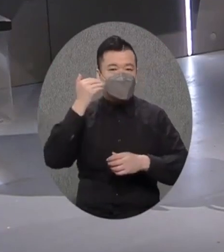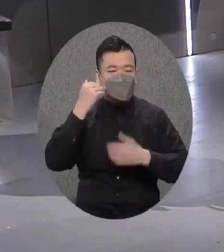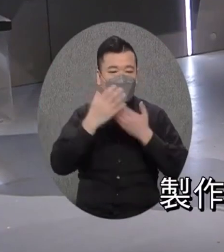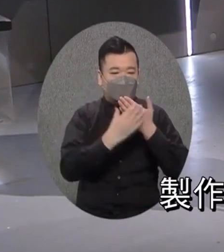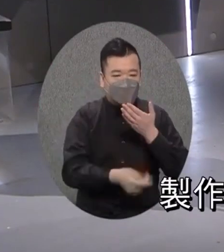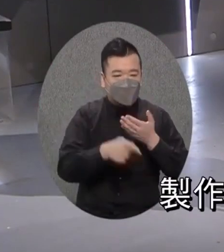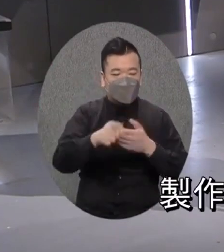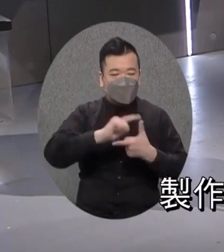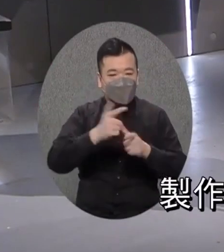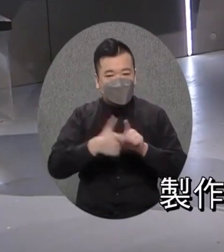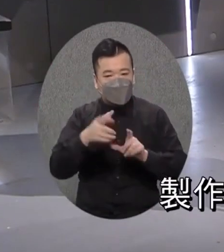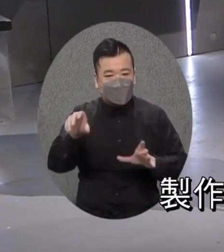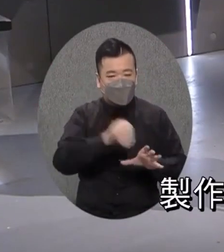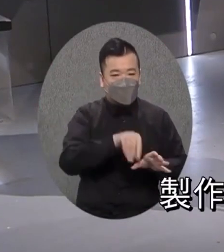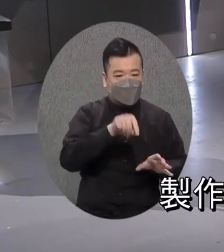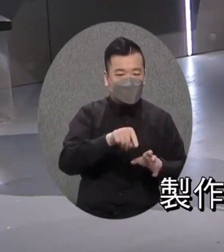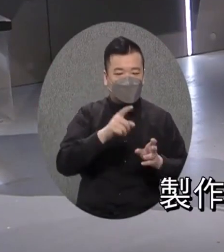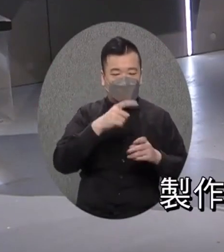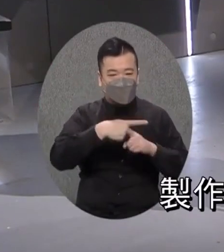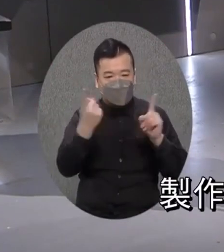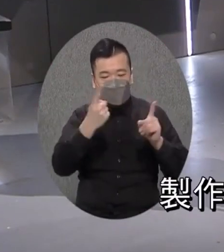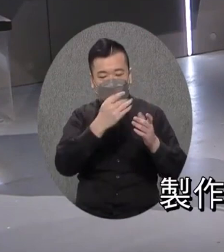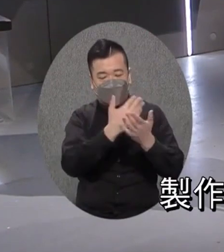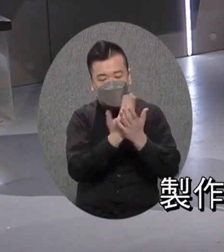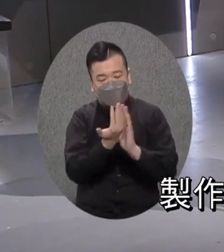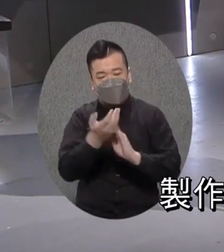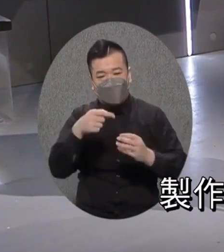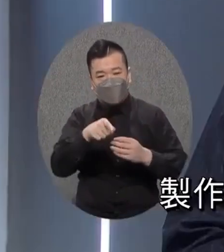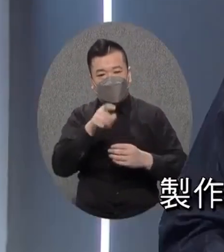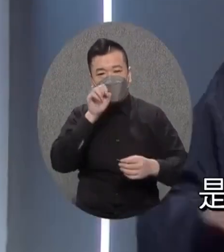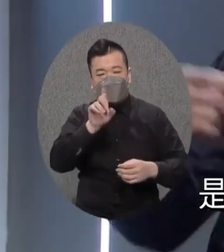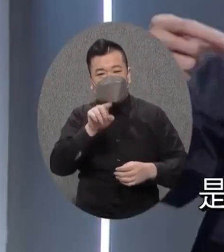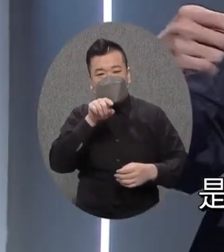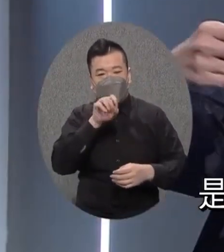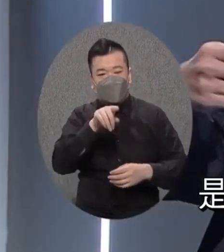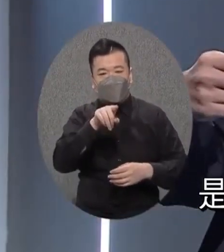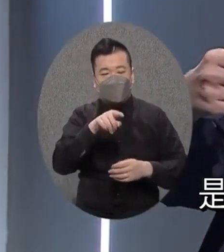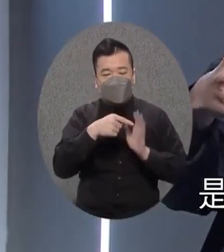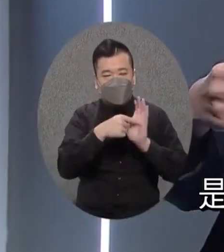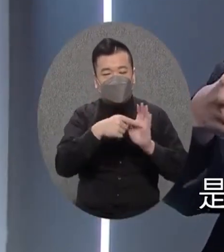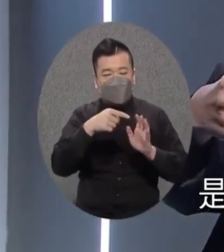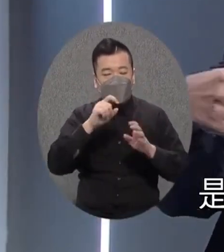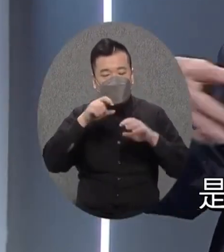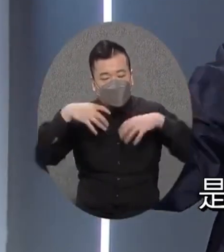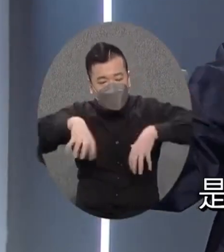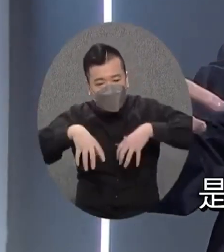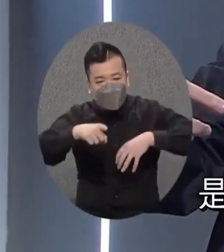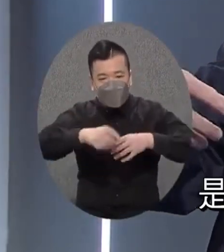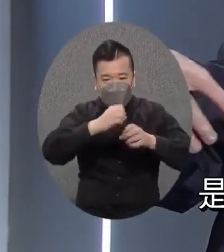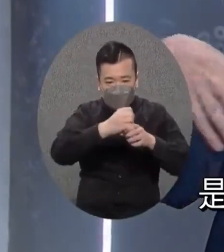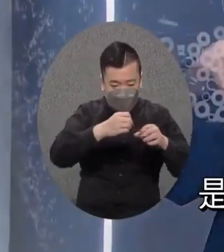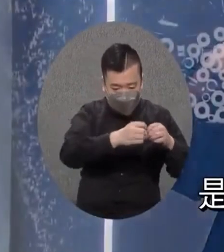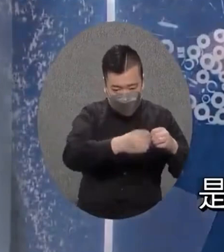的方法，做了一系列、11件的作品，就是講吉祥物， 即用那些、零件的形狀，然後再整